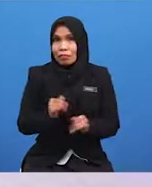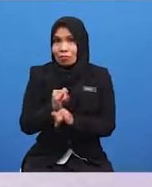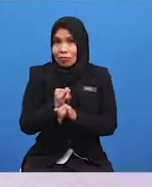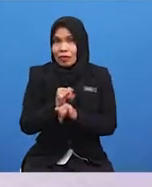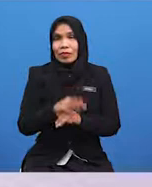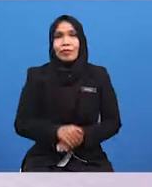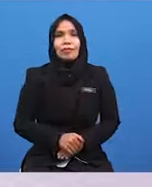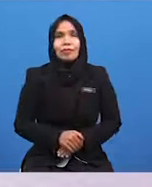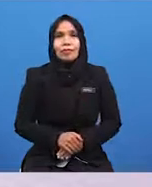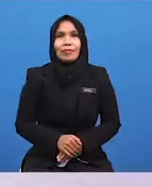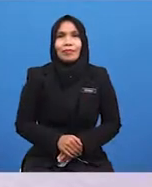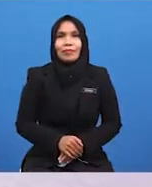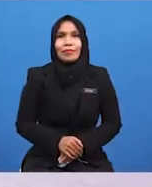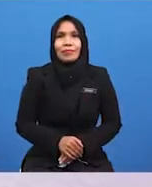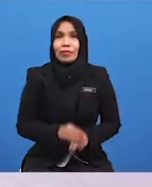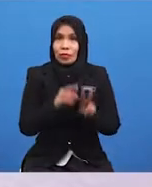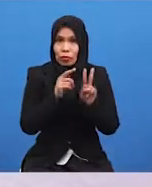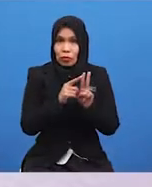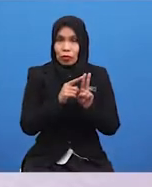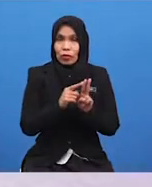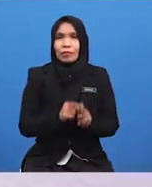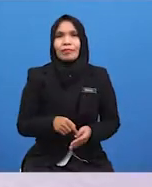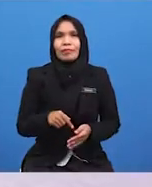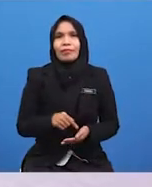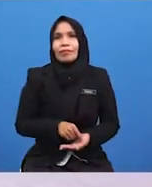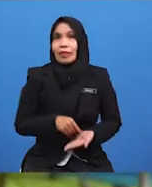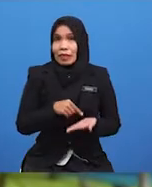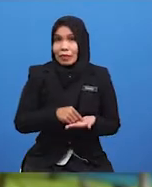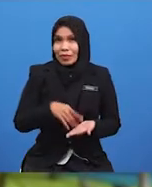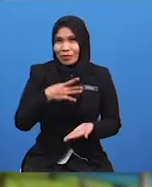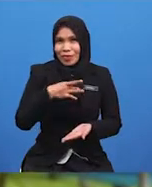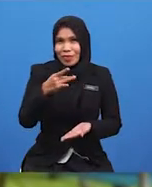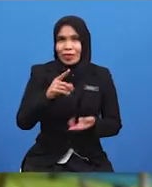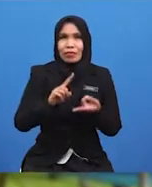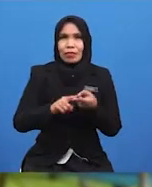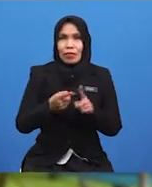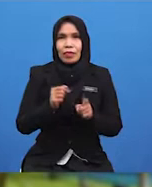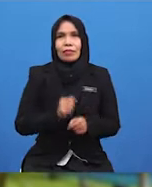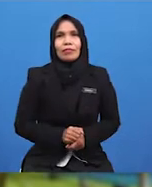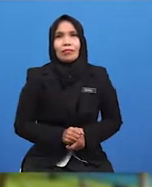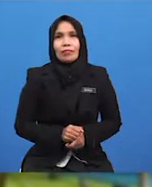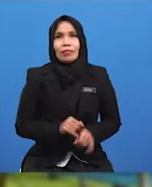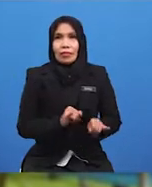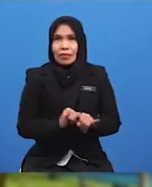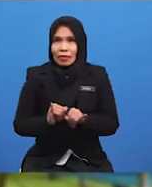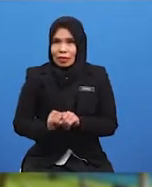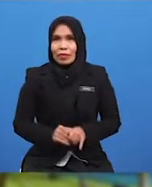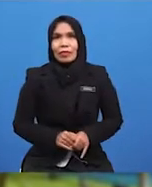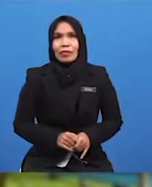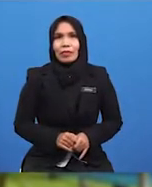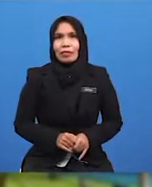adalah disukai kawan sekiranya murid sekalian